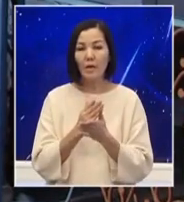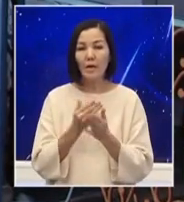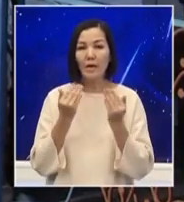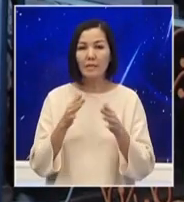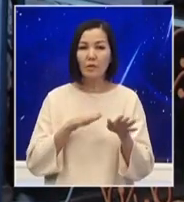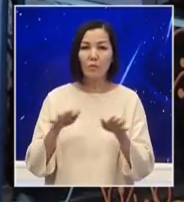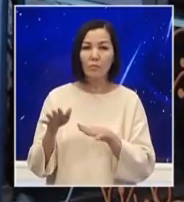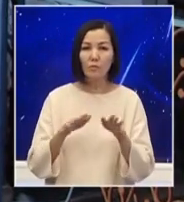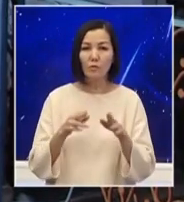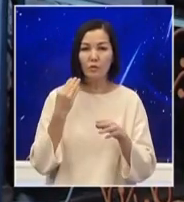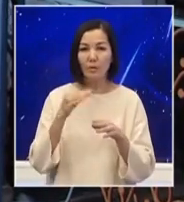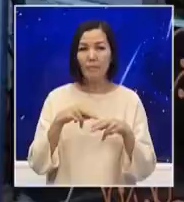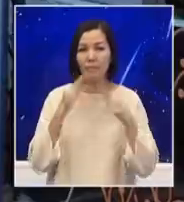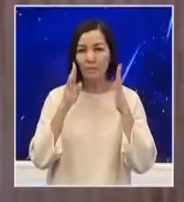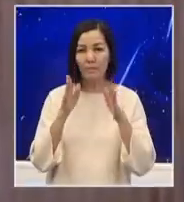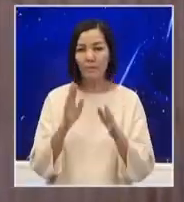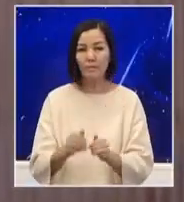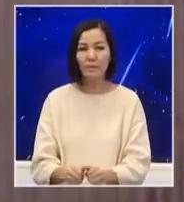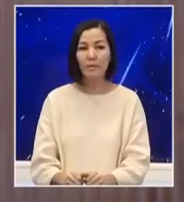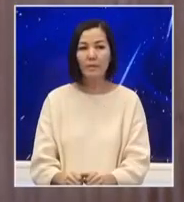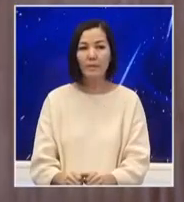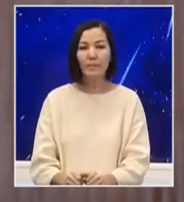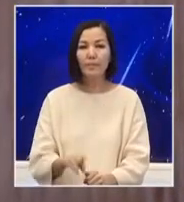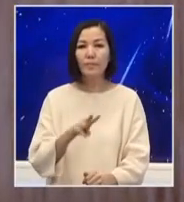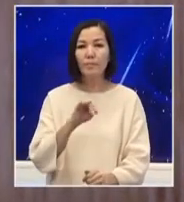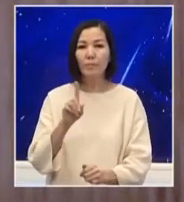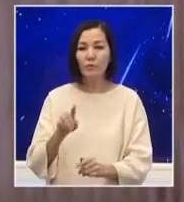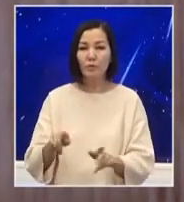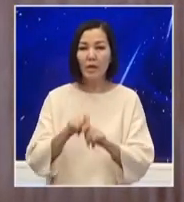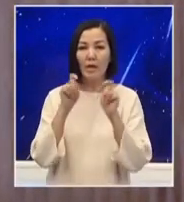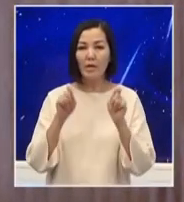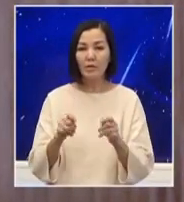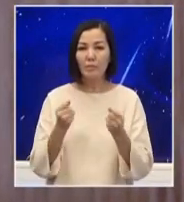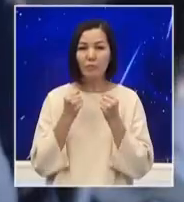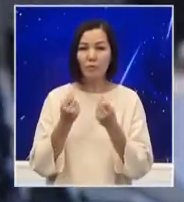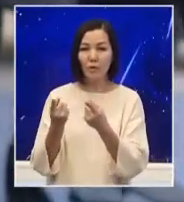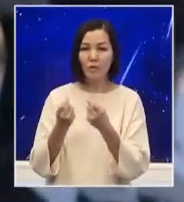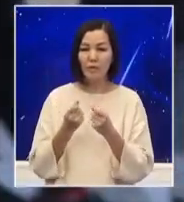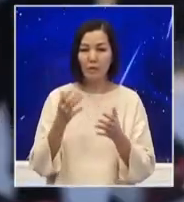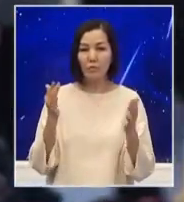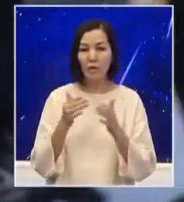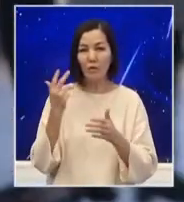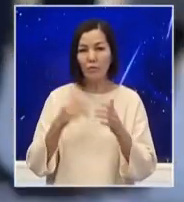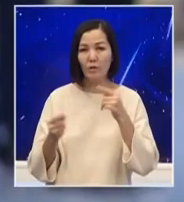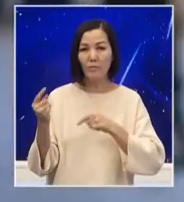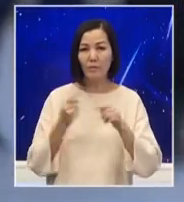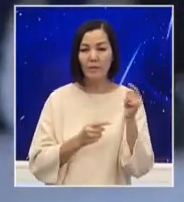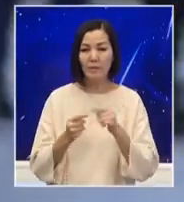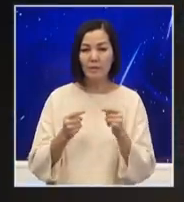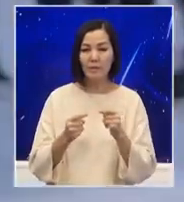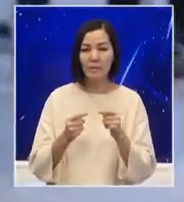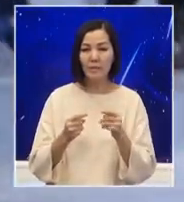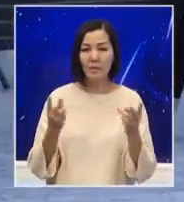айдынының сапасына да көңіл бөлеміз. Мұз айдынын ашып, халықты спортқа тарту шағын және орта бизнесті дамытудың тамаша